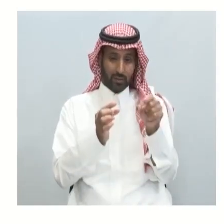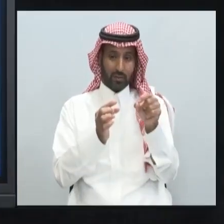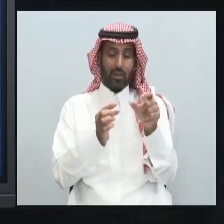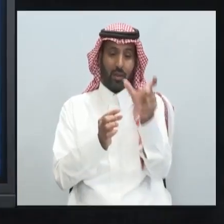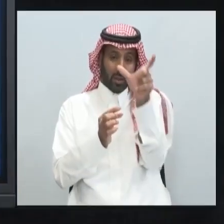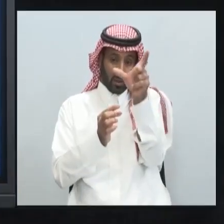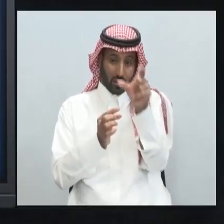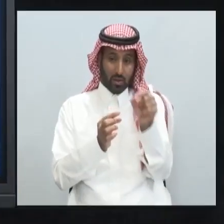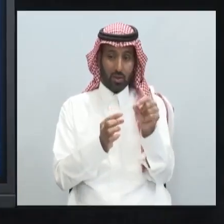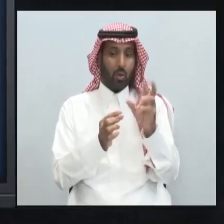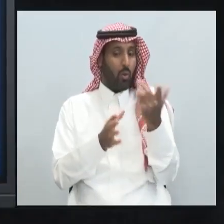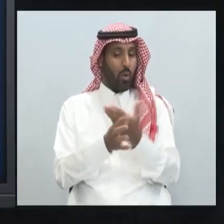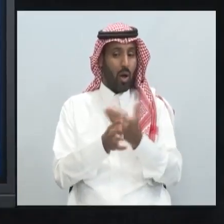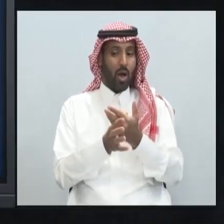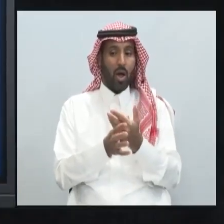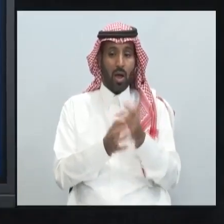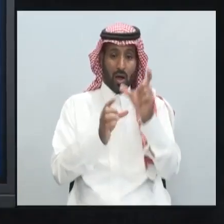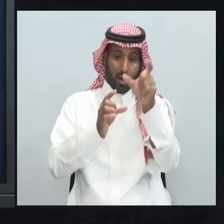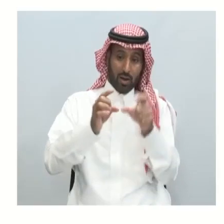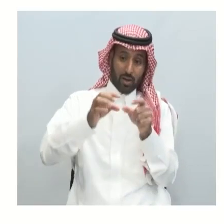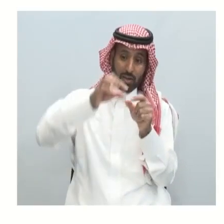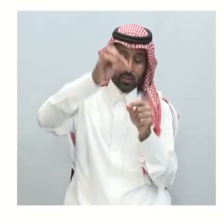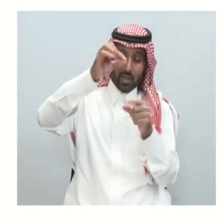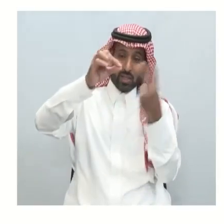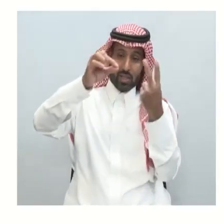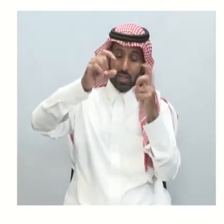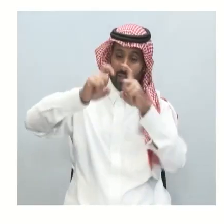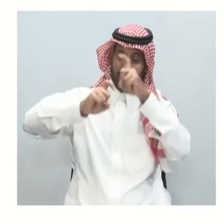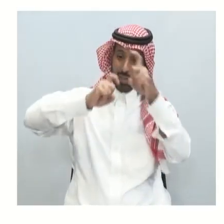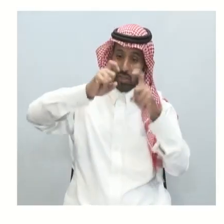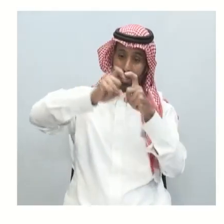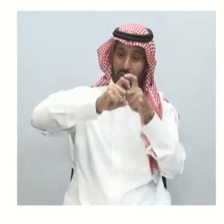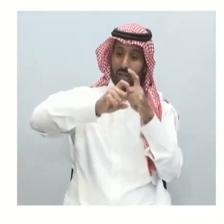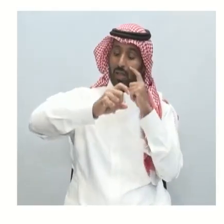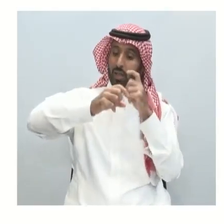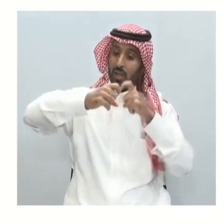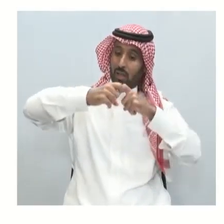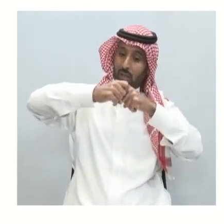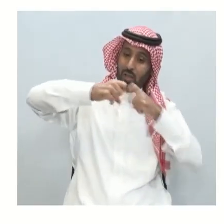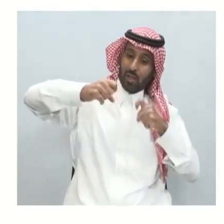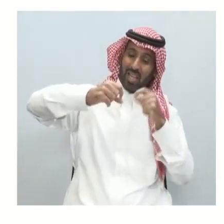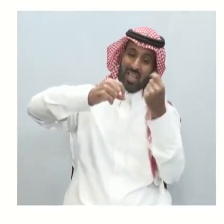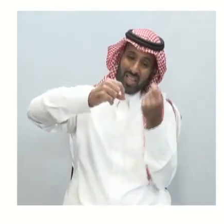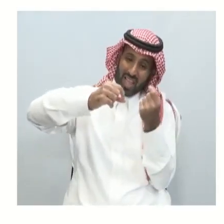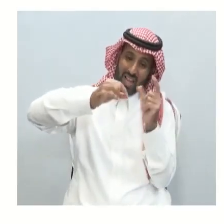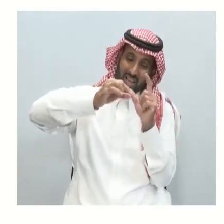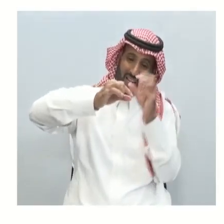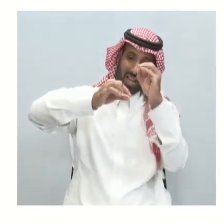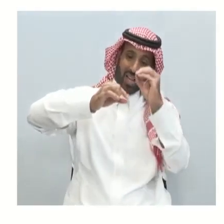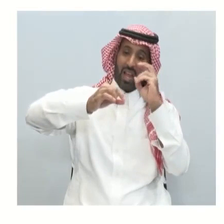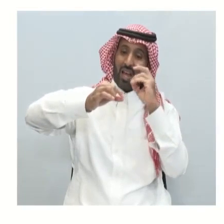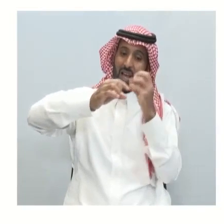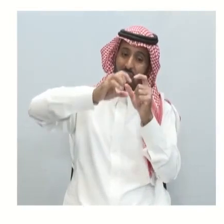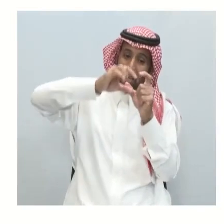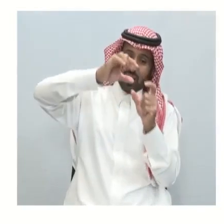لماذا هو منحني بسبب وجود زوجين من الالكترونات غير المرتبطه على ذره الاكسجين